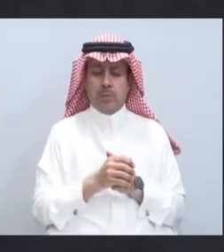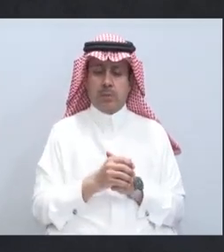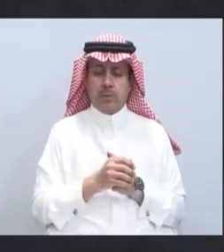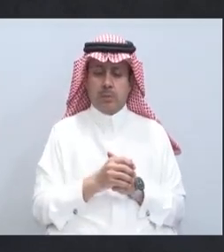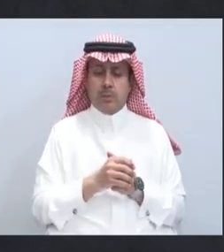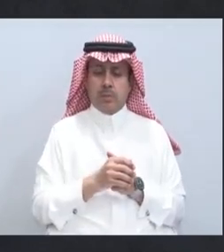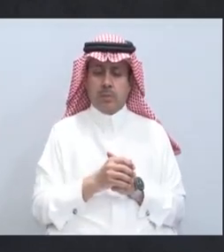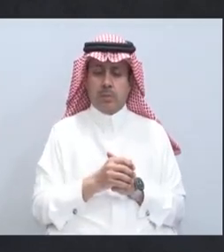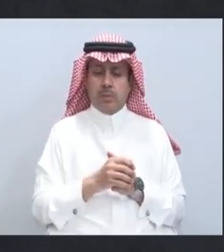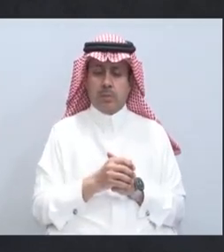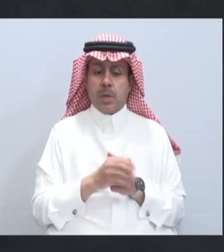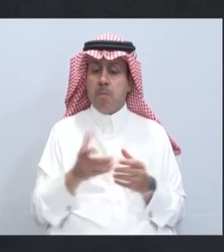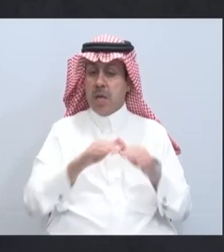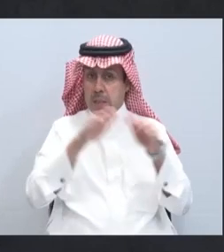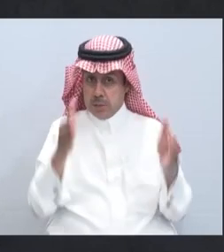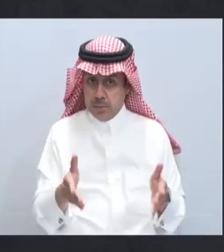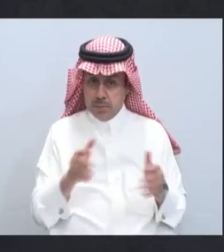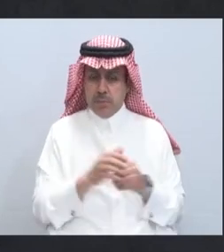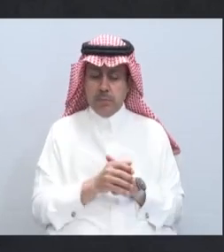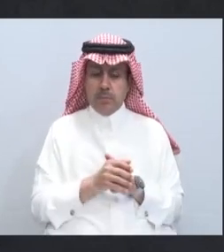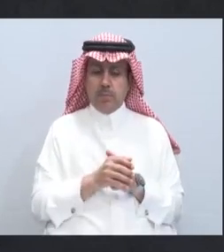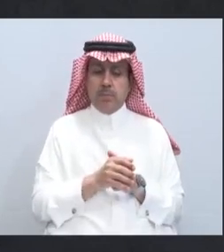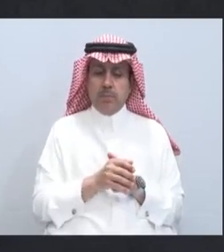ما هي الاجهزه برايكم